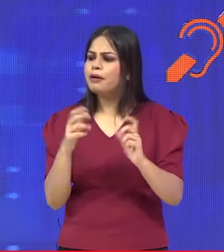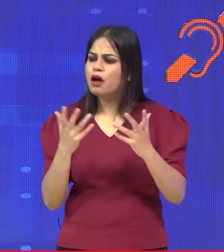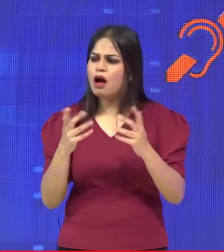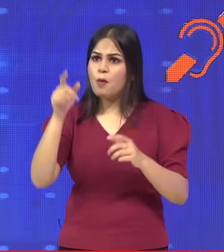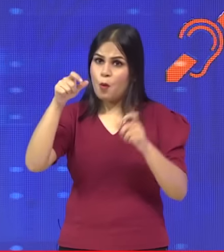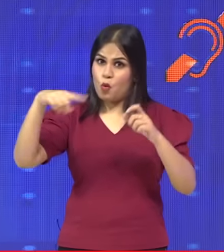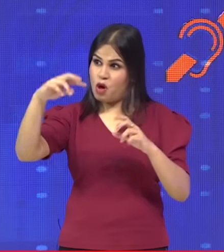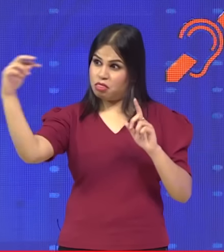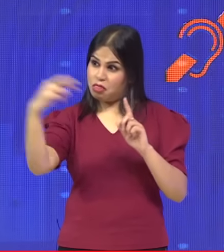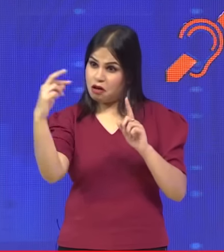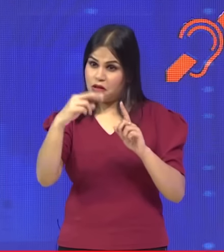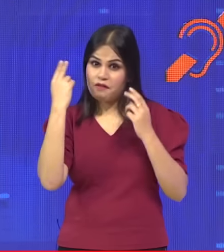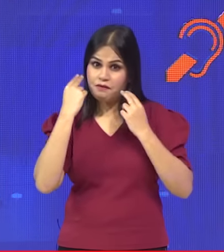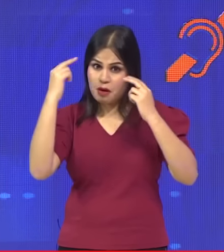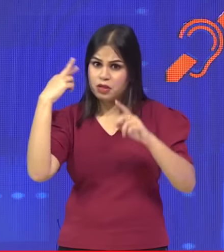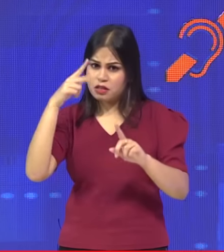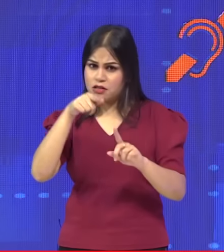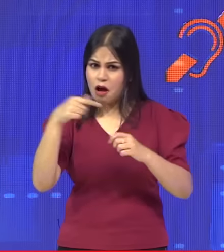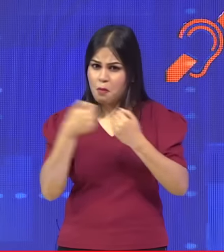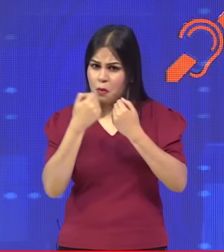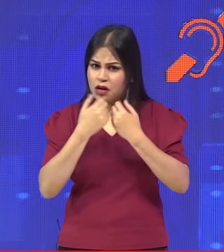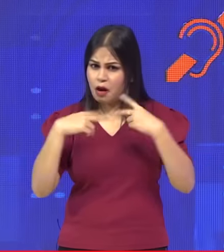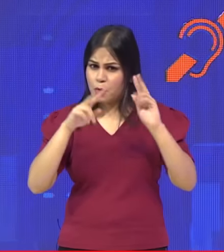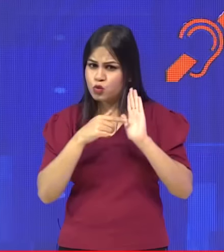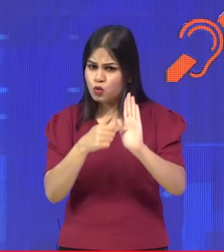को पॉपुलर बनाया जाए